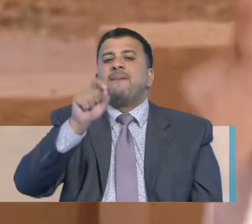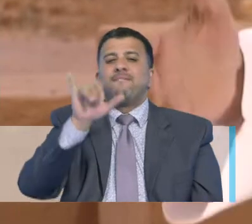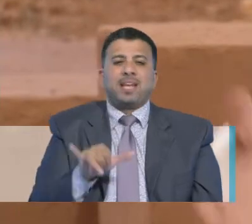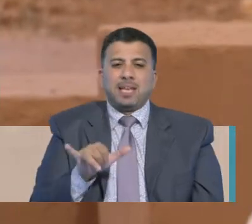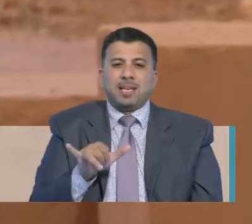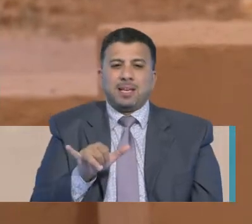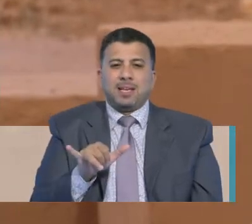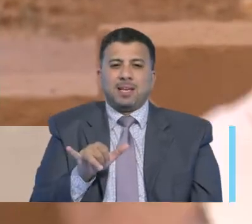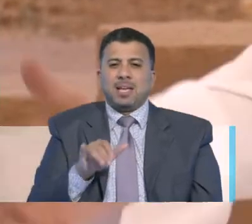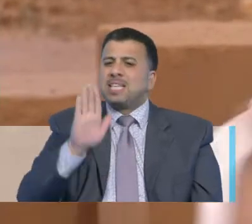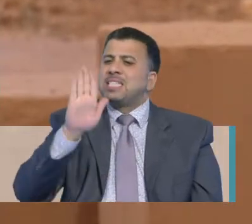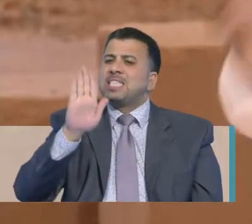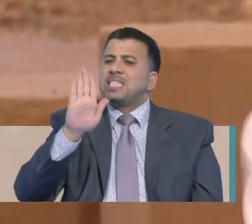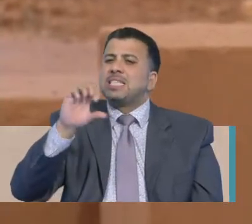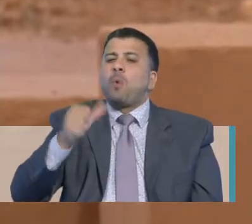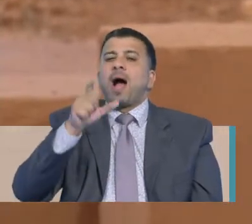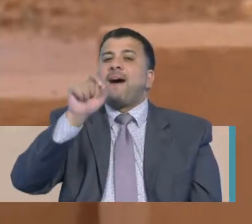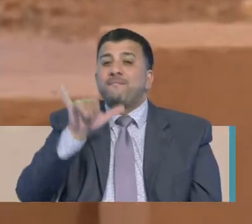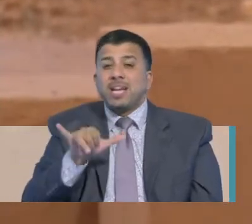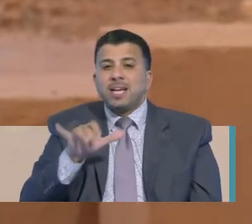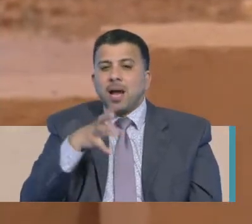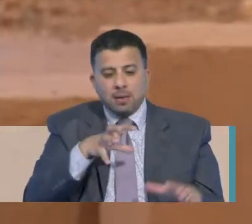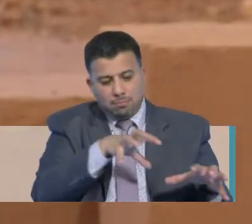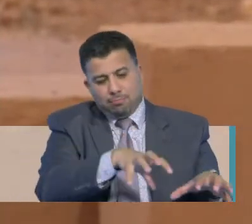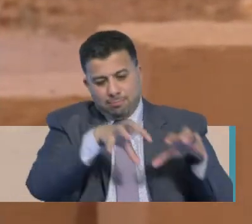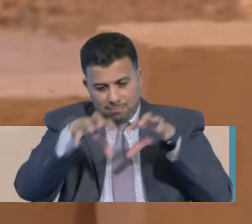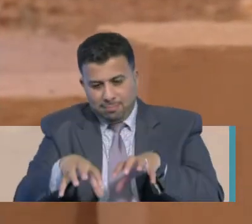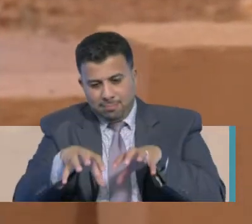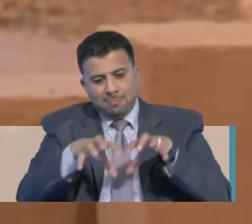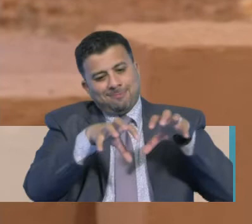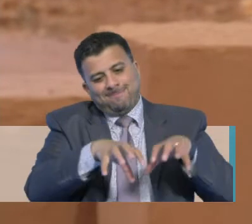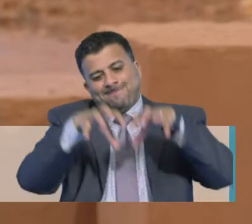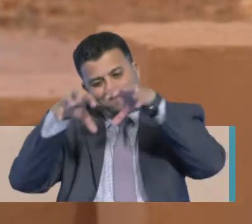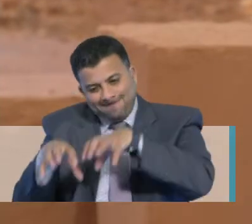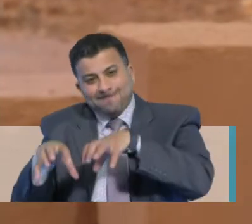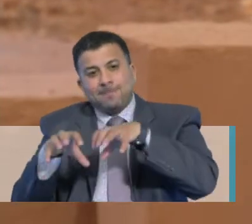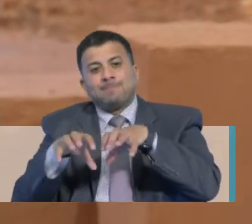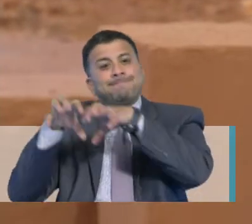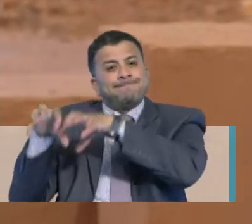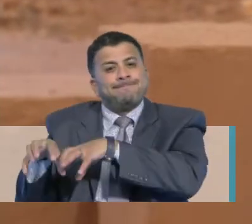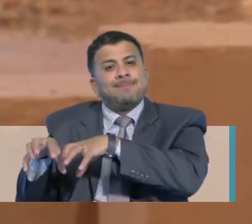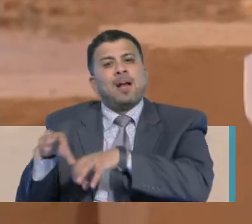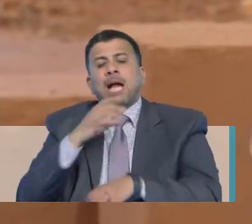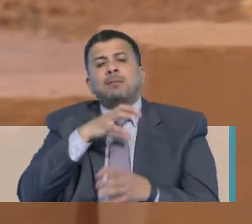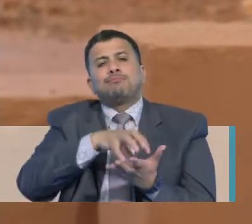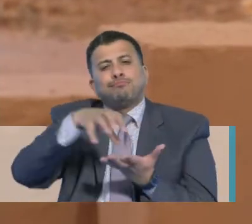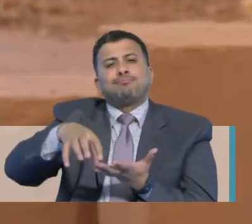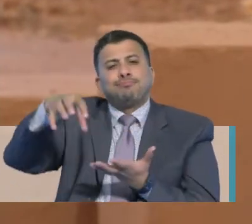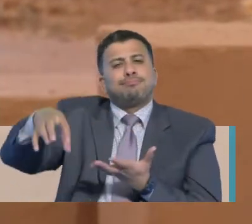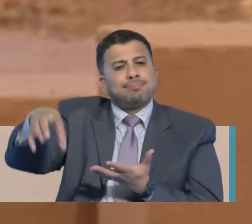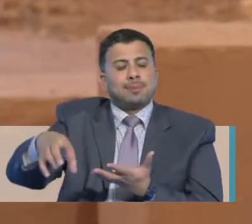أي سوافي يعني منقولة على مراحل يعني. ولذلك أنا عملت